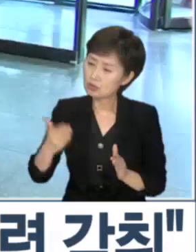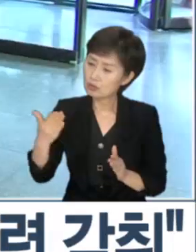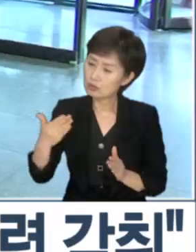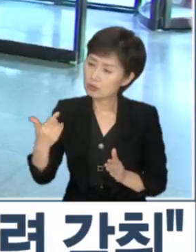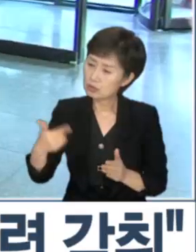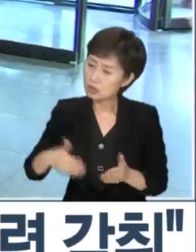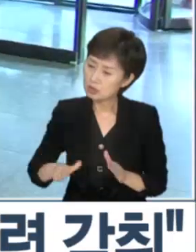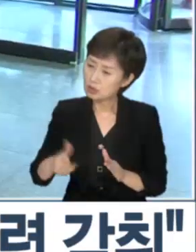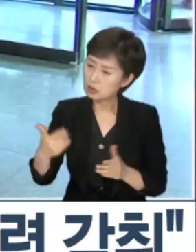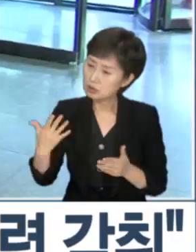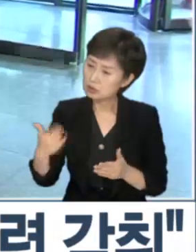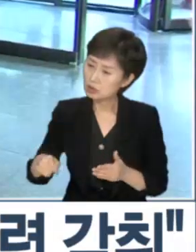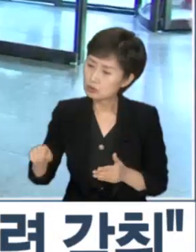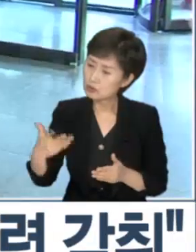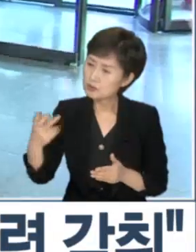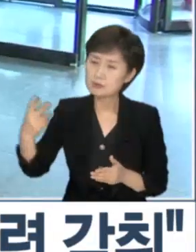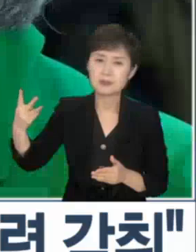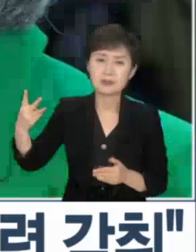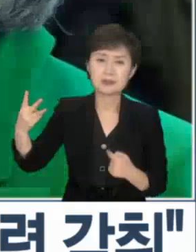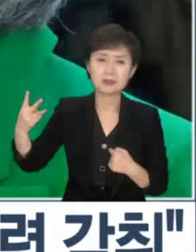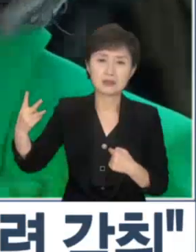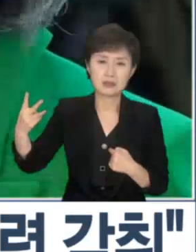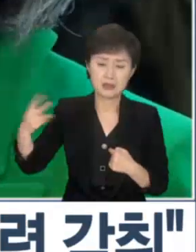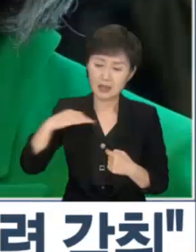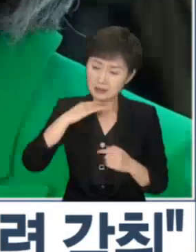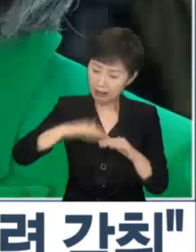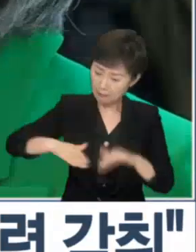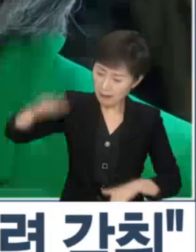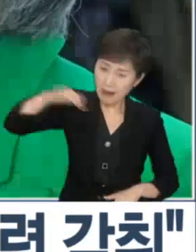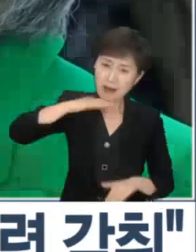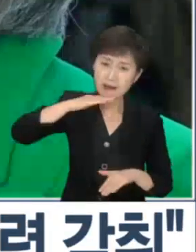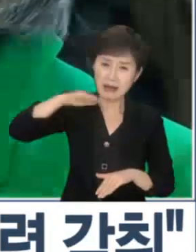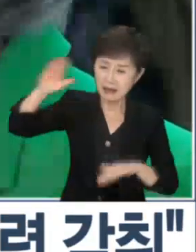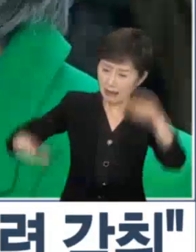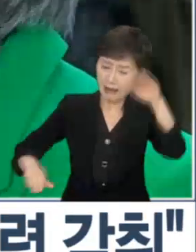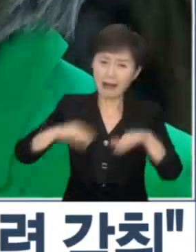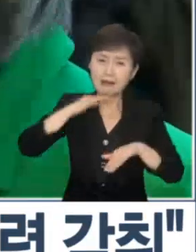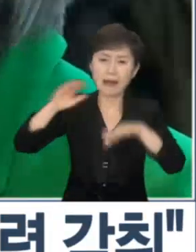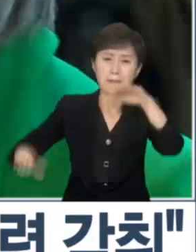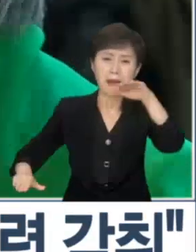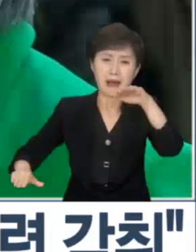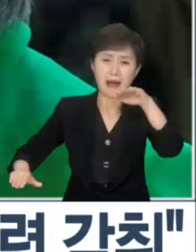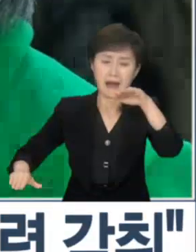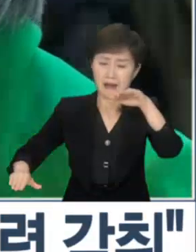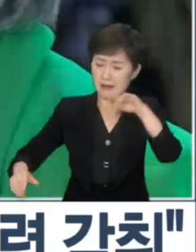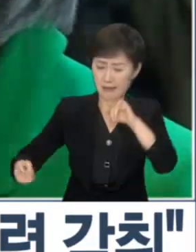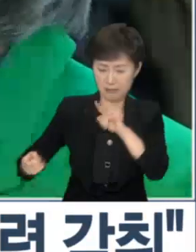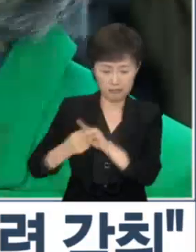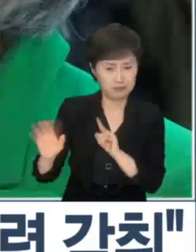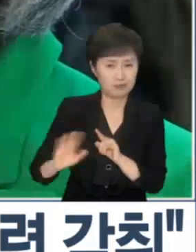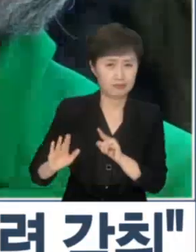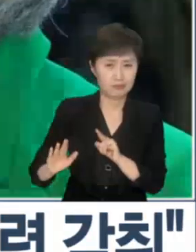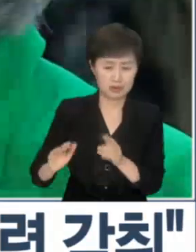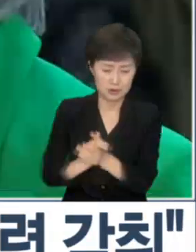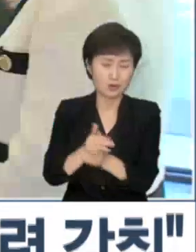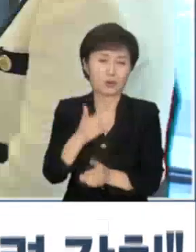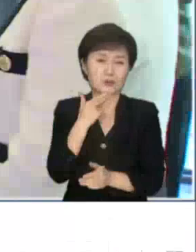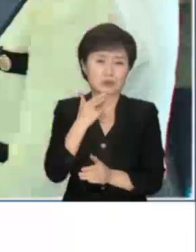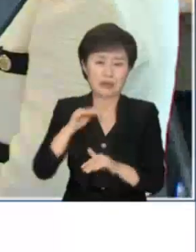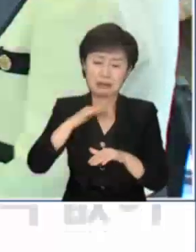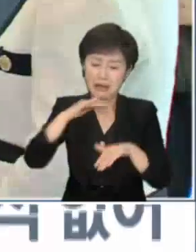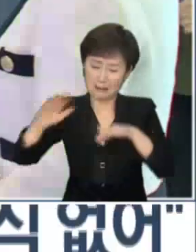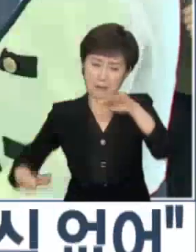어떻게 우리가 두 사람이 만날 기회가 있겠냐 전혀 모른다 전혀 가짜 뉴스다 이렇게 얘기를